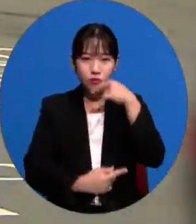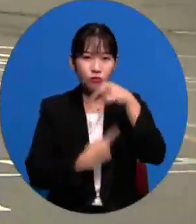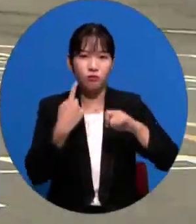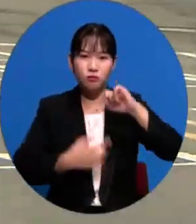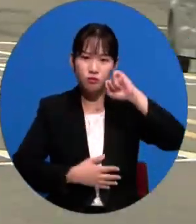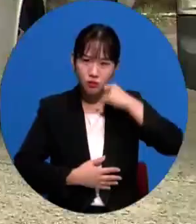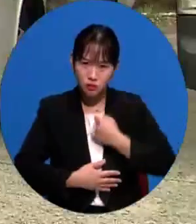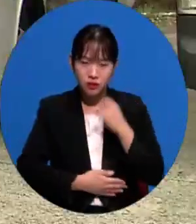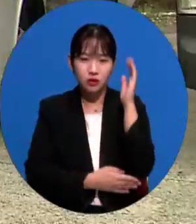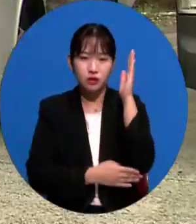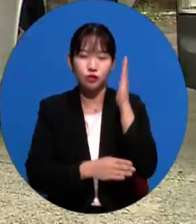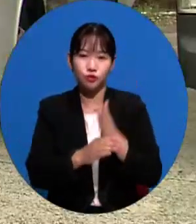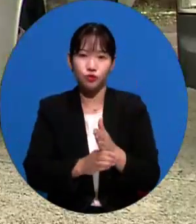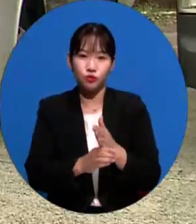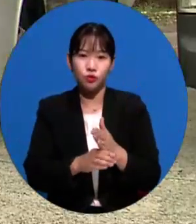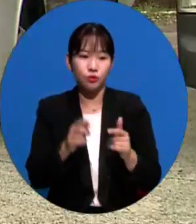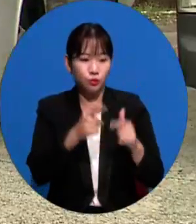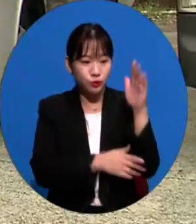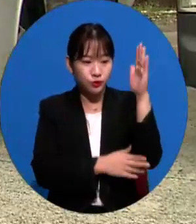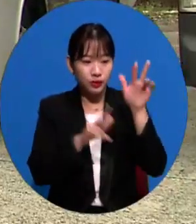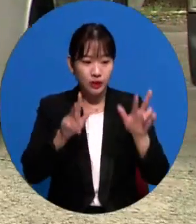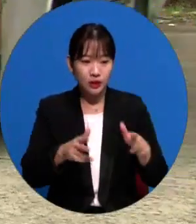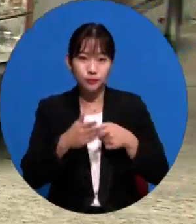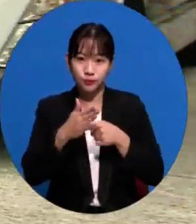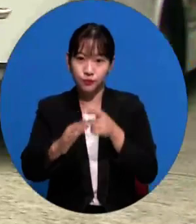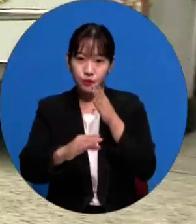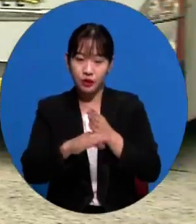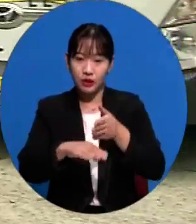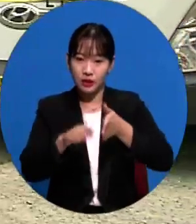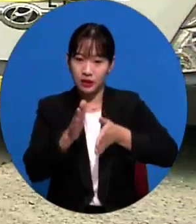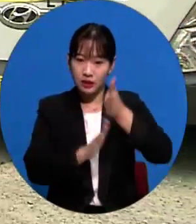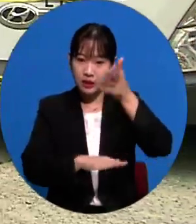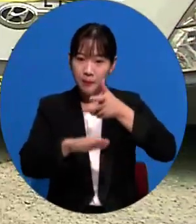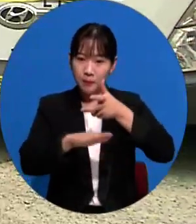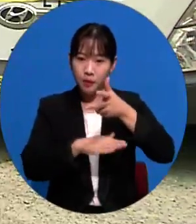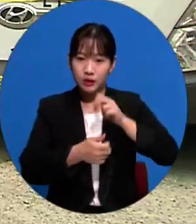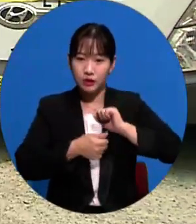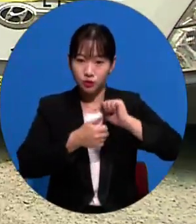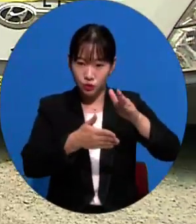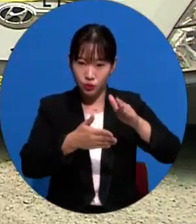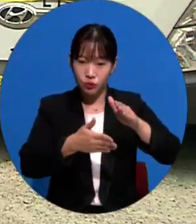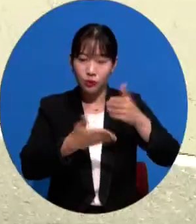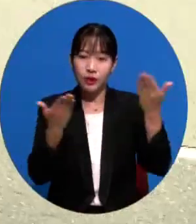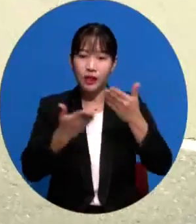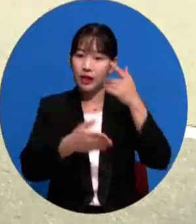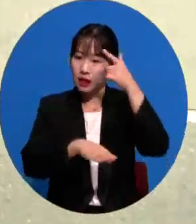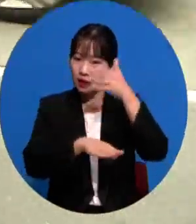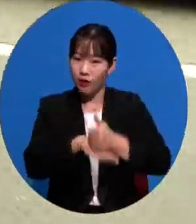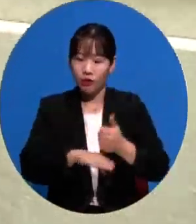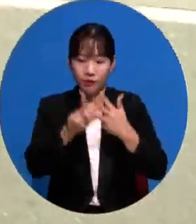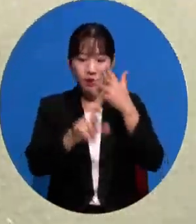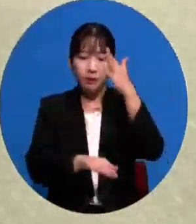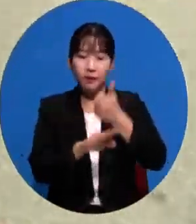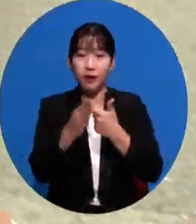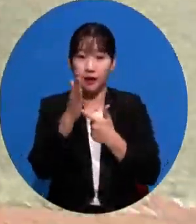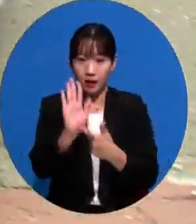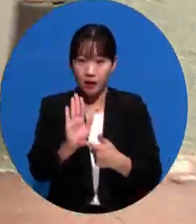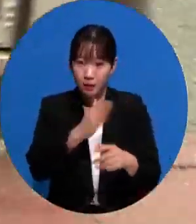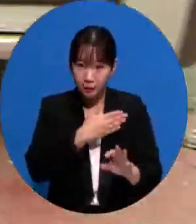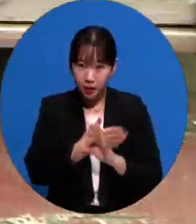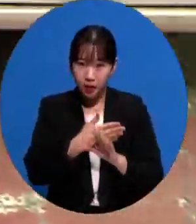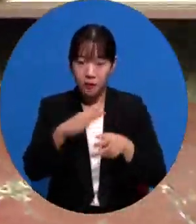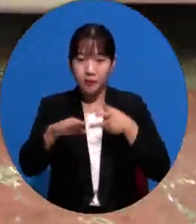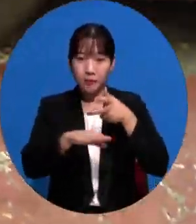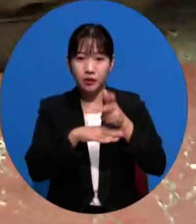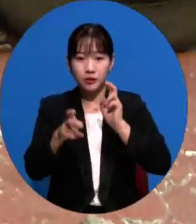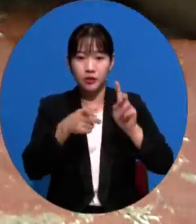주장하고 있는 상황. 목포시는 현재 추진 중인 시내버스 운송가 용역 결과가 이번 달 말쯤 나오면